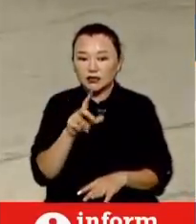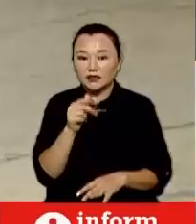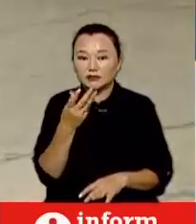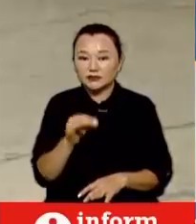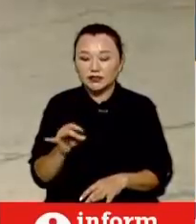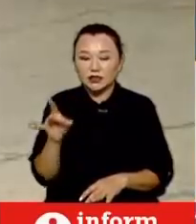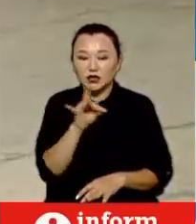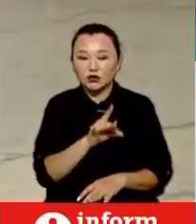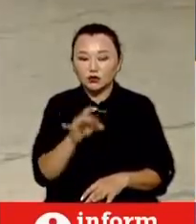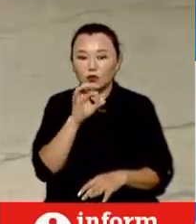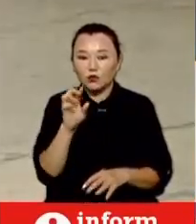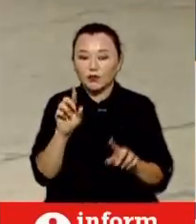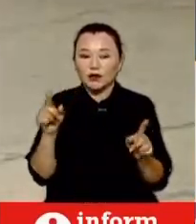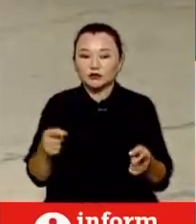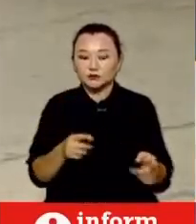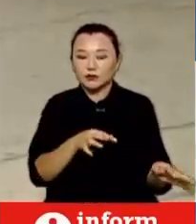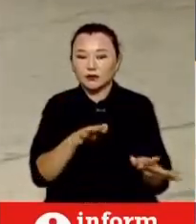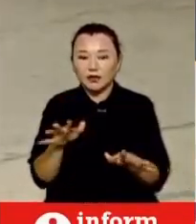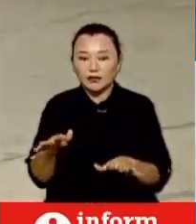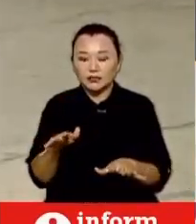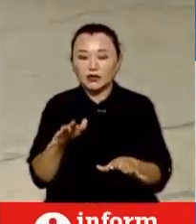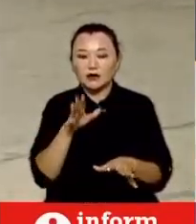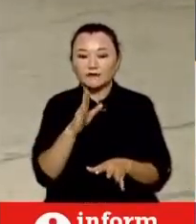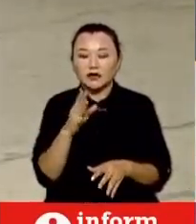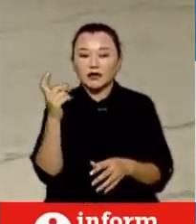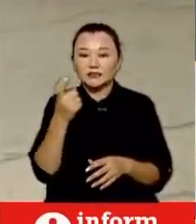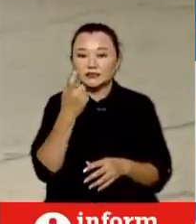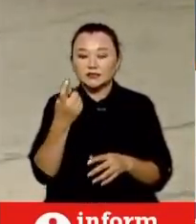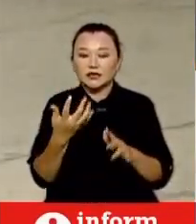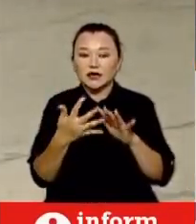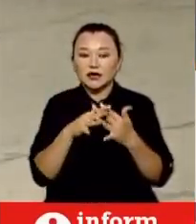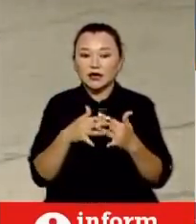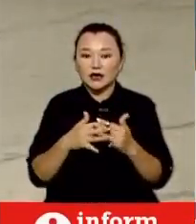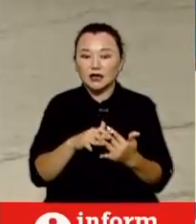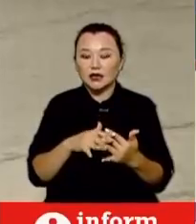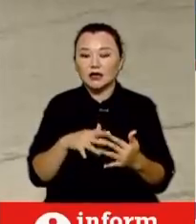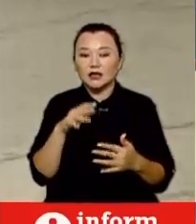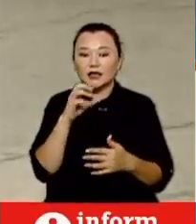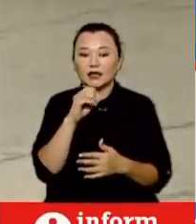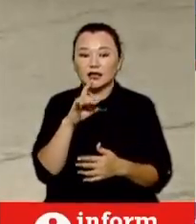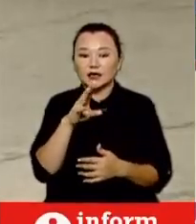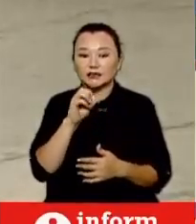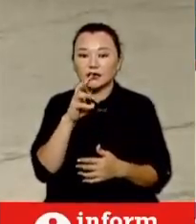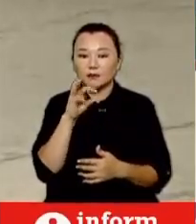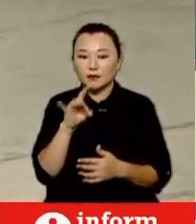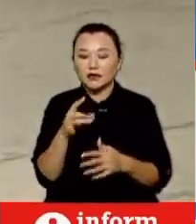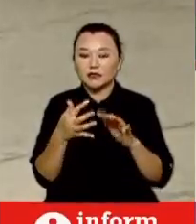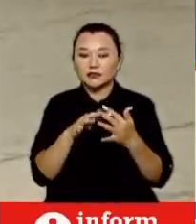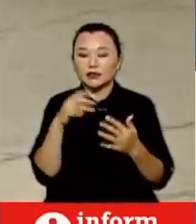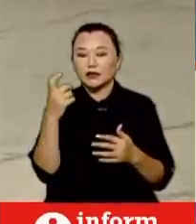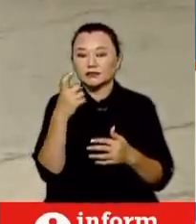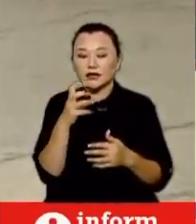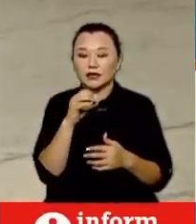района об ограничительных мероприятиях в крестьянском хозяйстве Ертемир. Так как крестьянское хозяйство